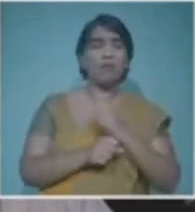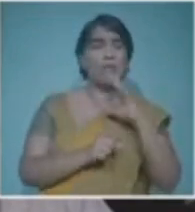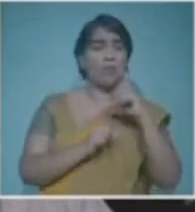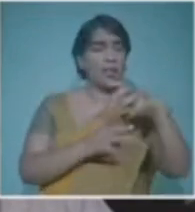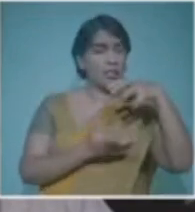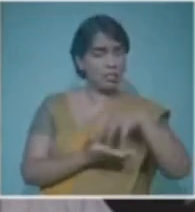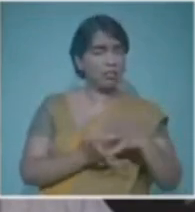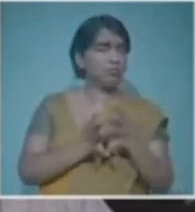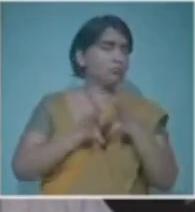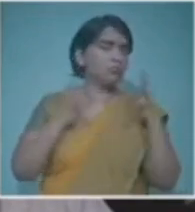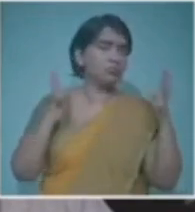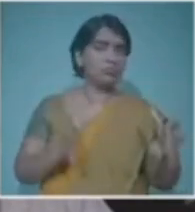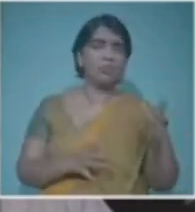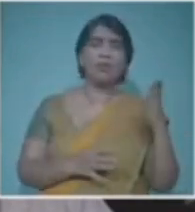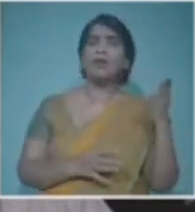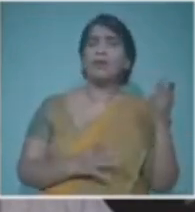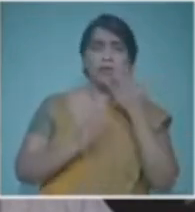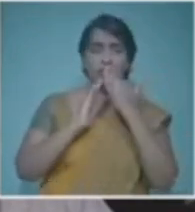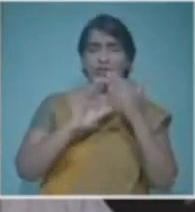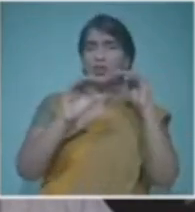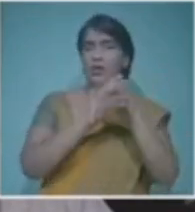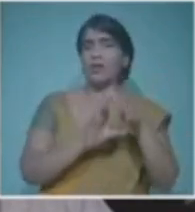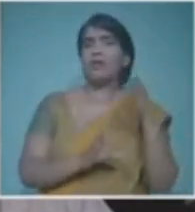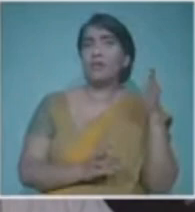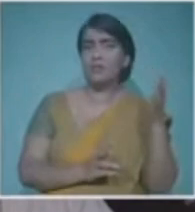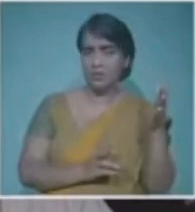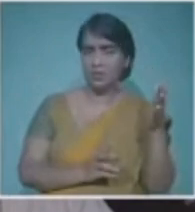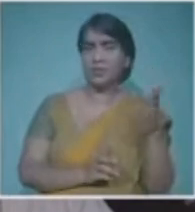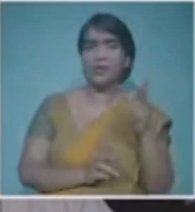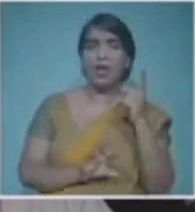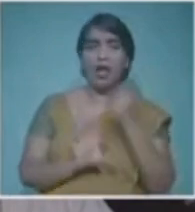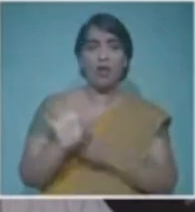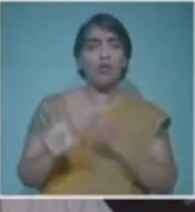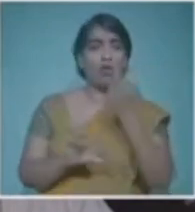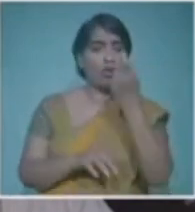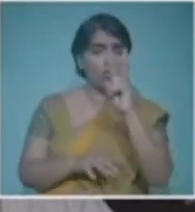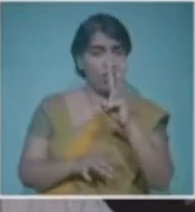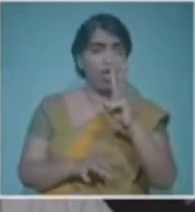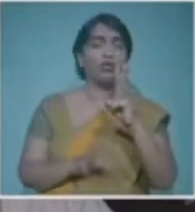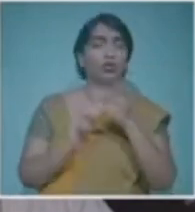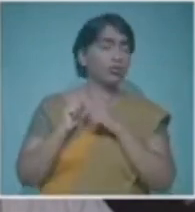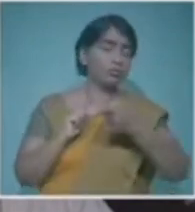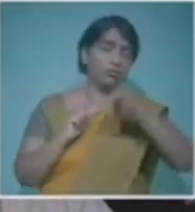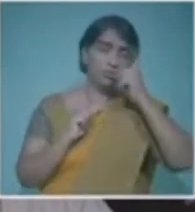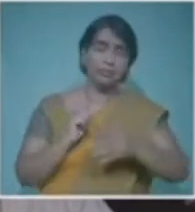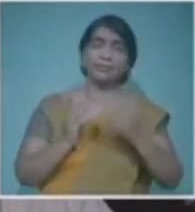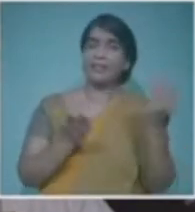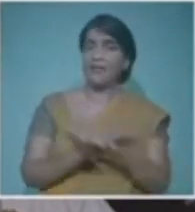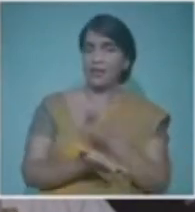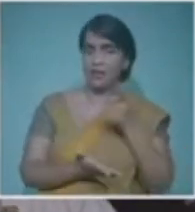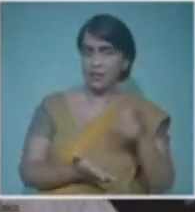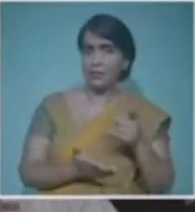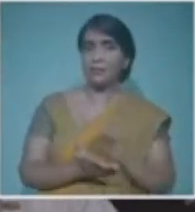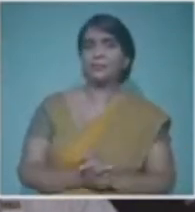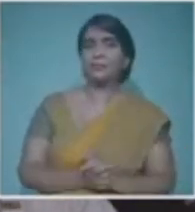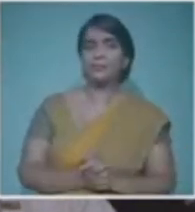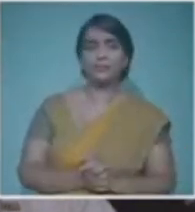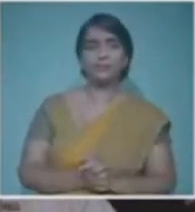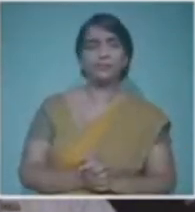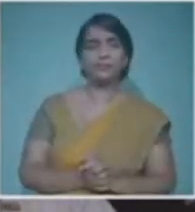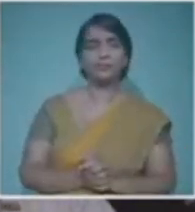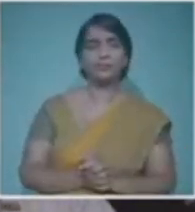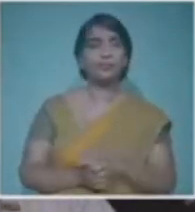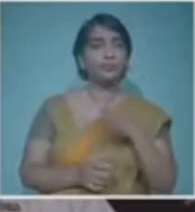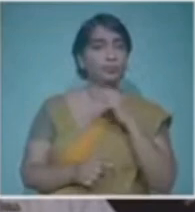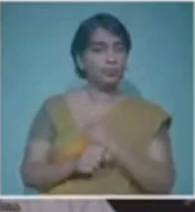පවා අනන්ත අප්‍රමාණ පාසල් වල තියෙනවා මේ 13 වසරක අධ්‍යාපන සඳහා වෙන් කරපු දේ ඊට පස්සේ ජාතික පාසල් වැඩසටහන